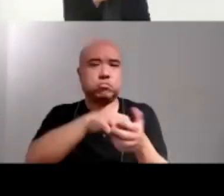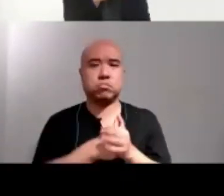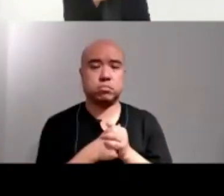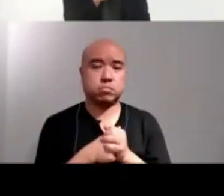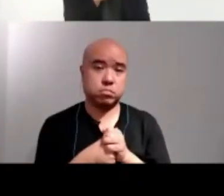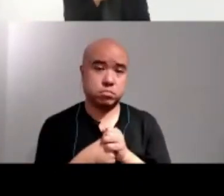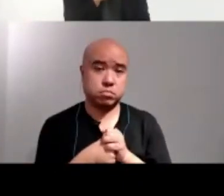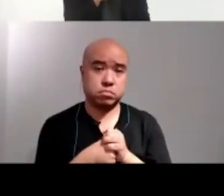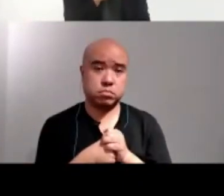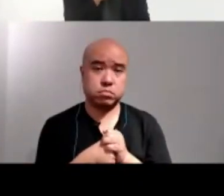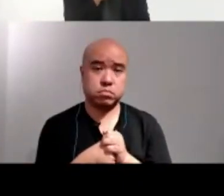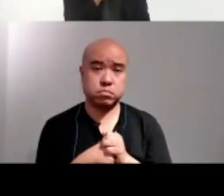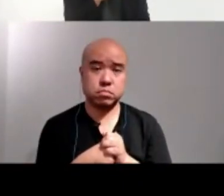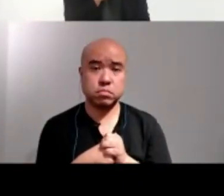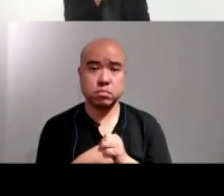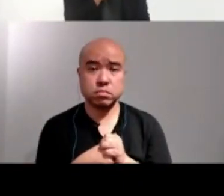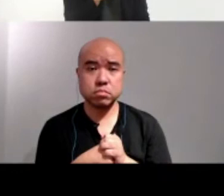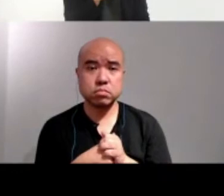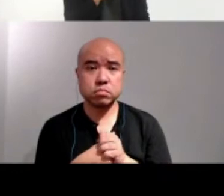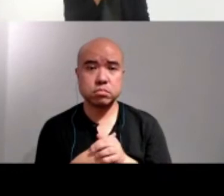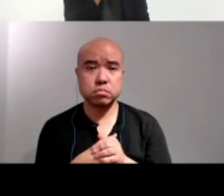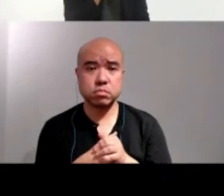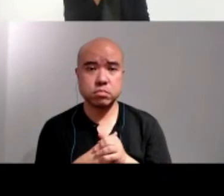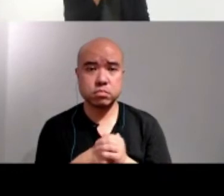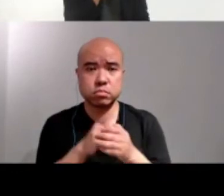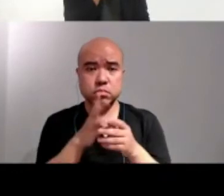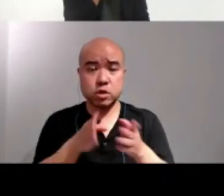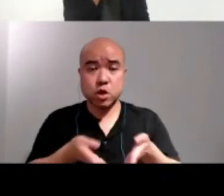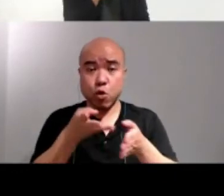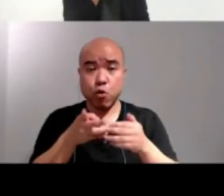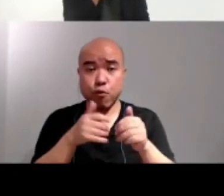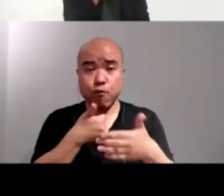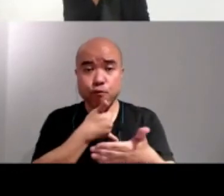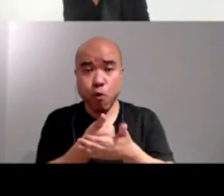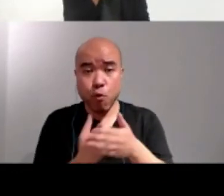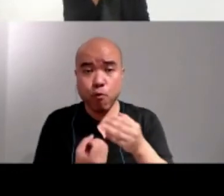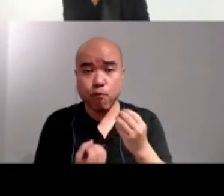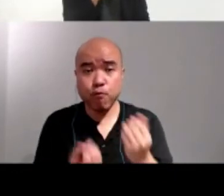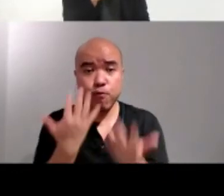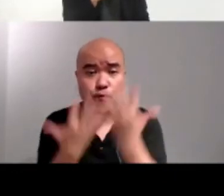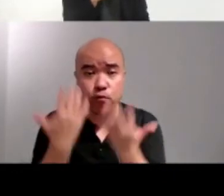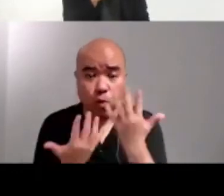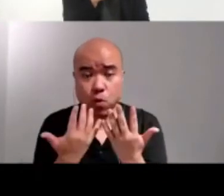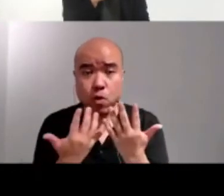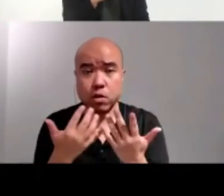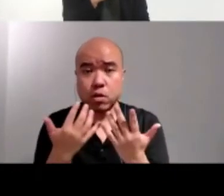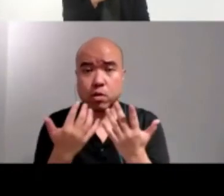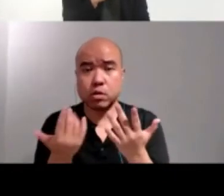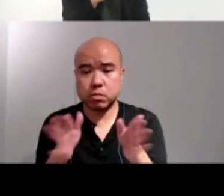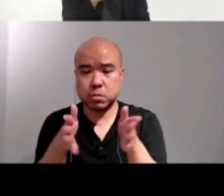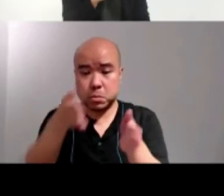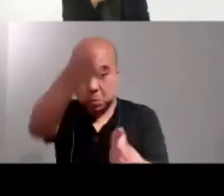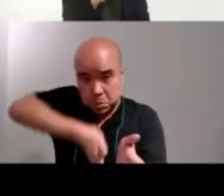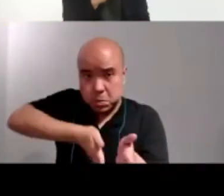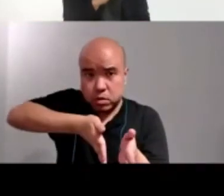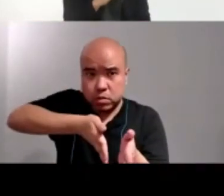有啲更加猖狂嘅，係喺個走火通道度間劏房，佔用咗走火通道。